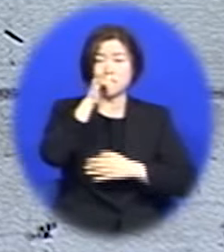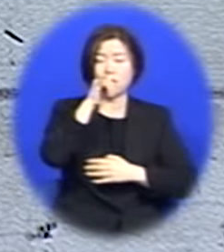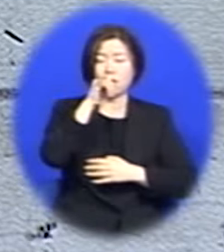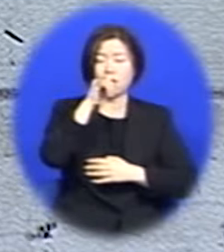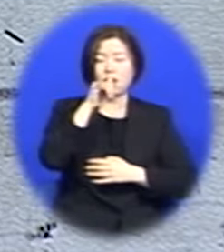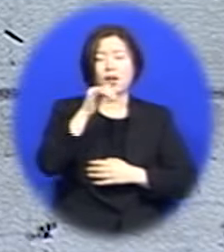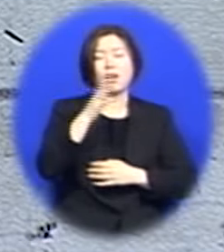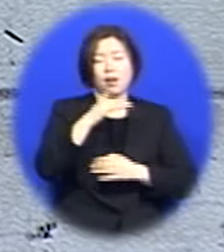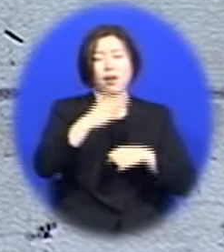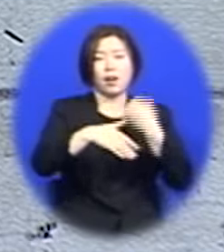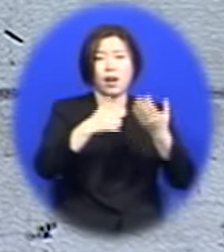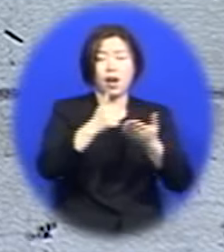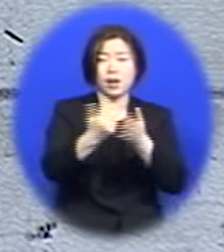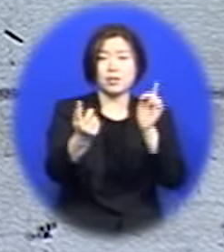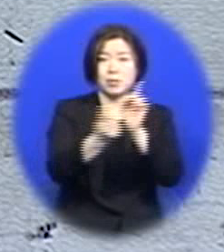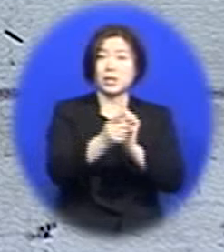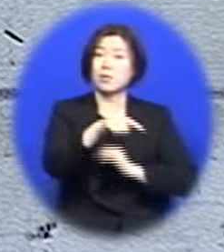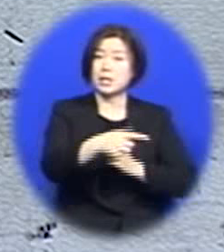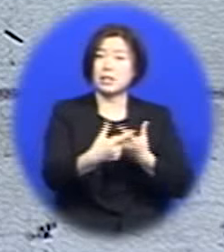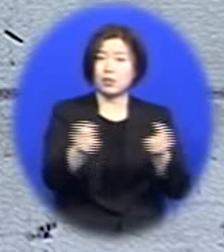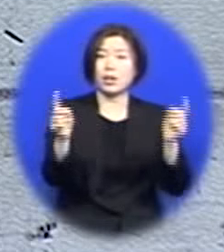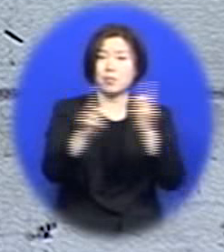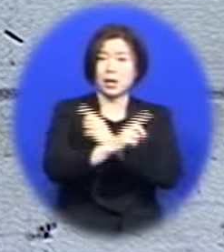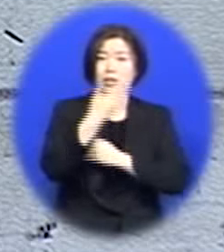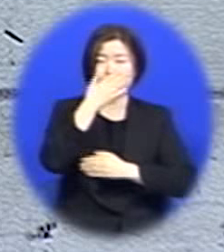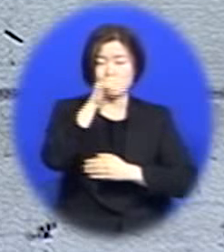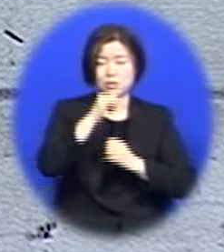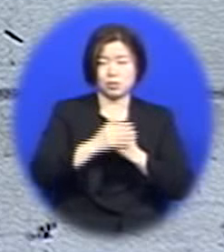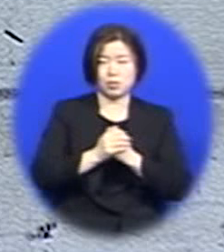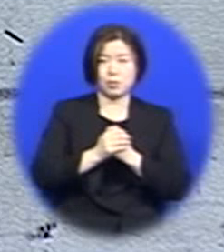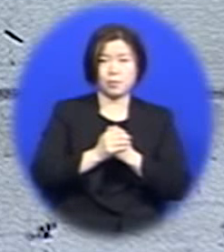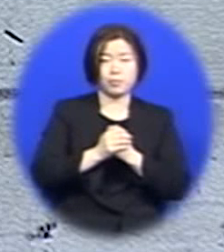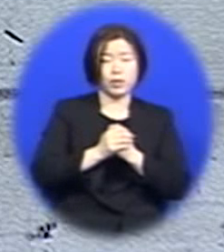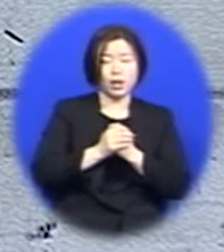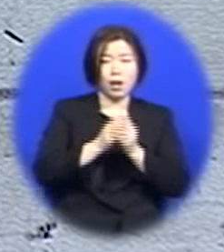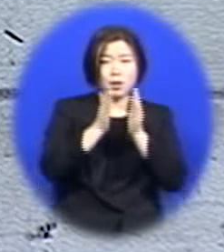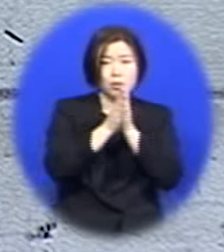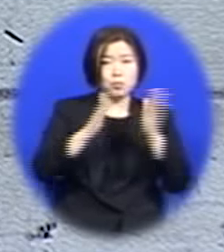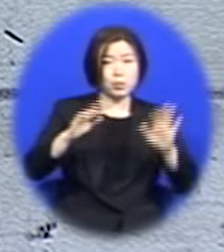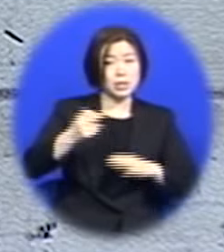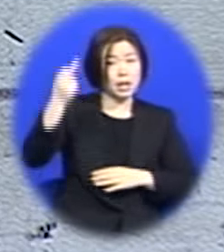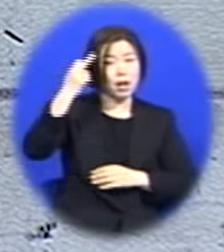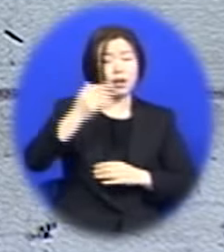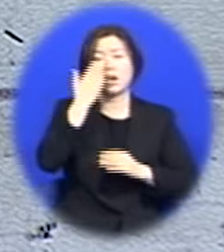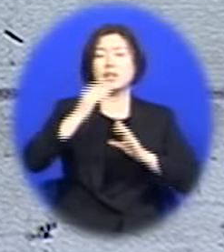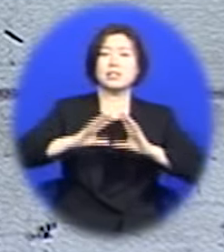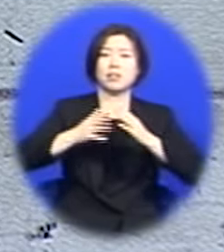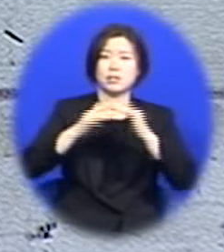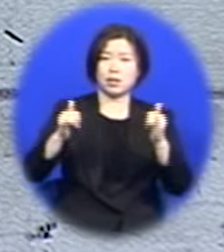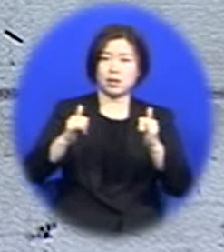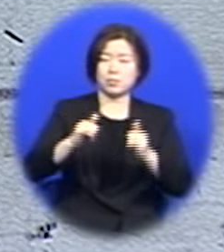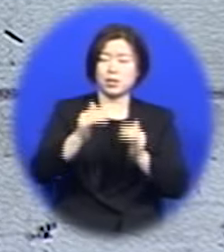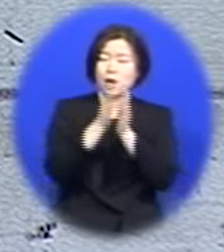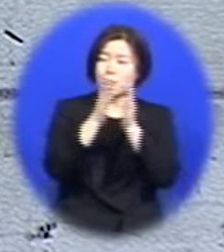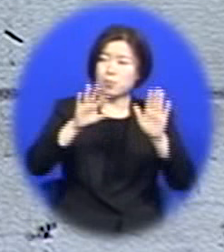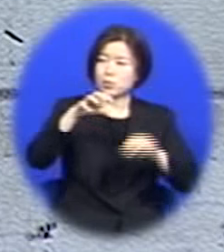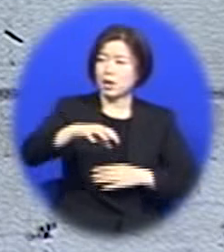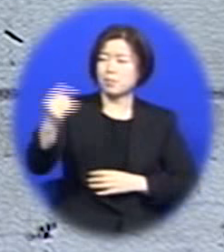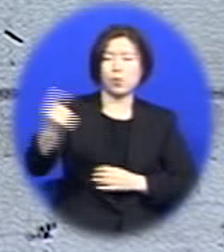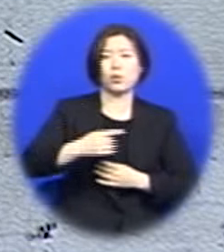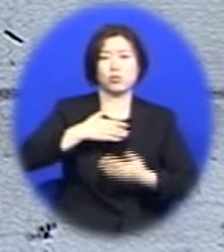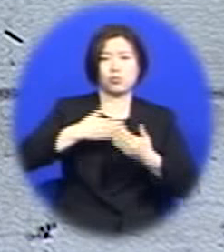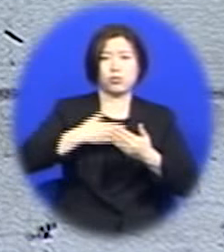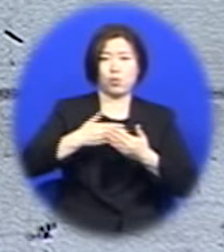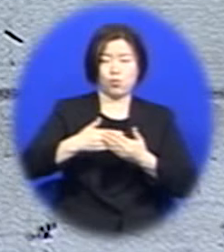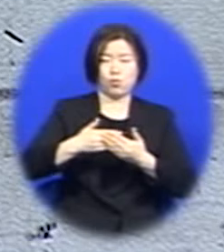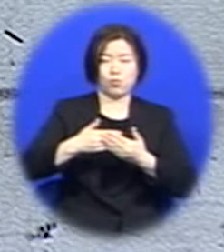거예요. 아론과 이스라엘 백성들이 모세 앞에 나오기를 두려워했을 정도입니다. 우리가 예배